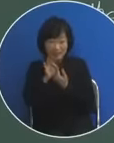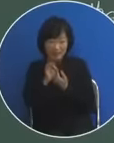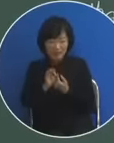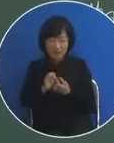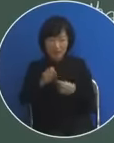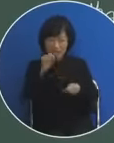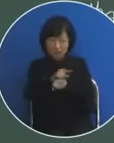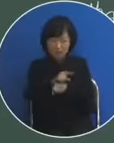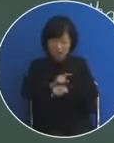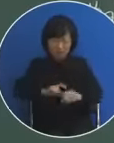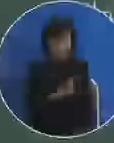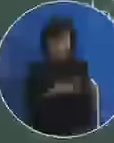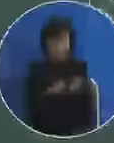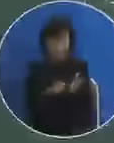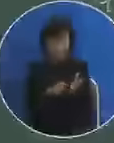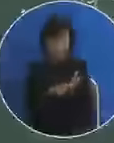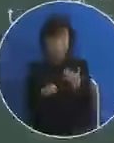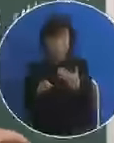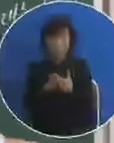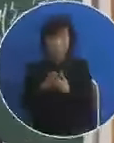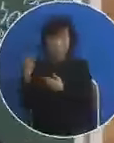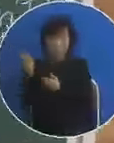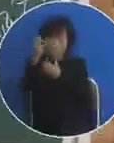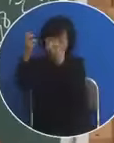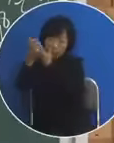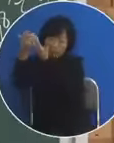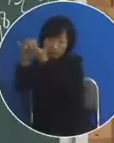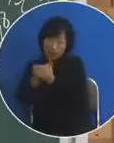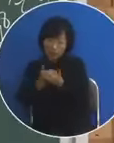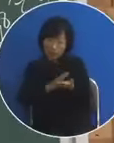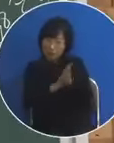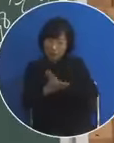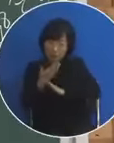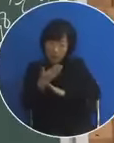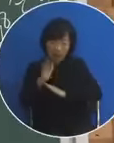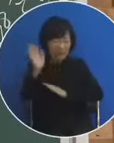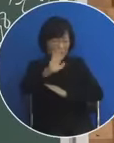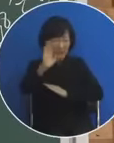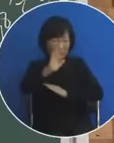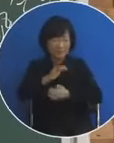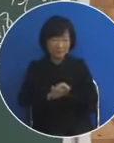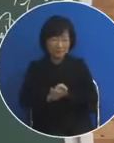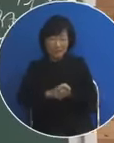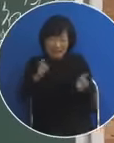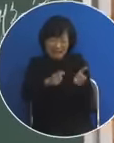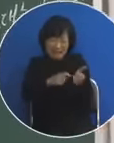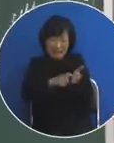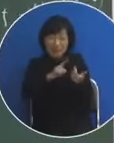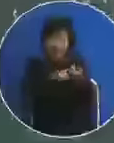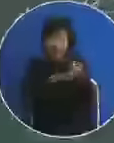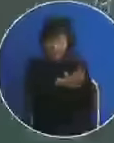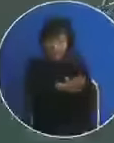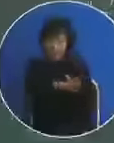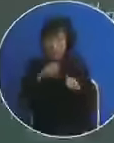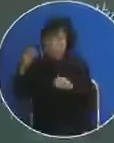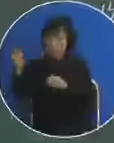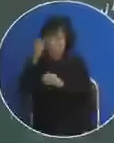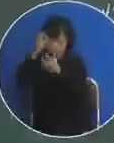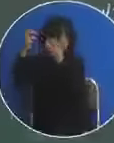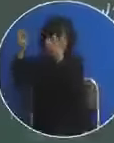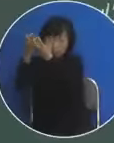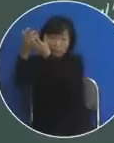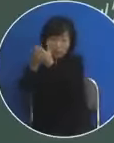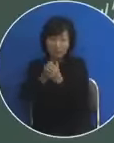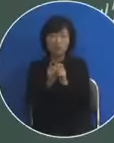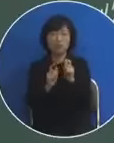Spirit, will your hot temper become cool? No, you'll be used where you need a hot temper. 그 더러운 성격이 바뀌냐? 잘 안 바뀝니다. 그런데 쓰임 받아. Will your